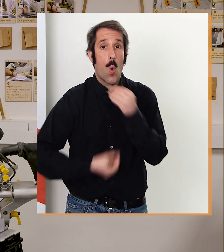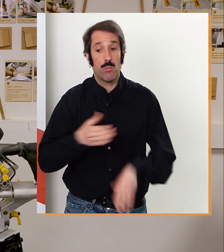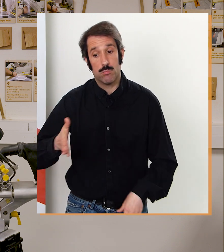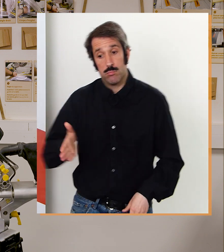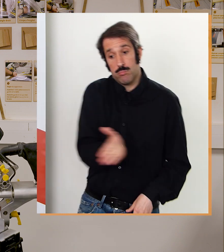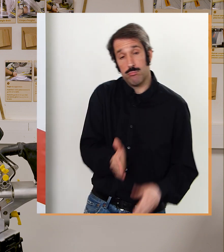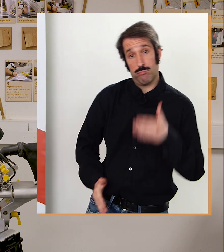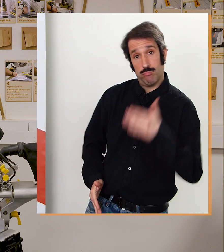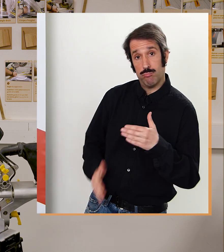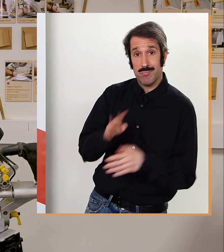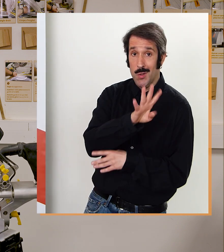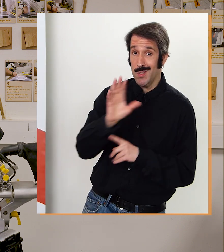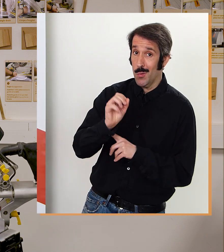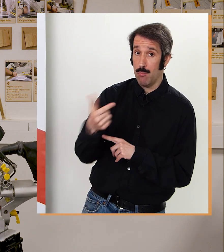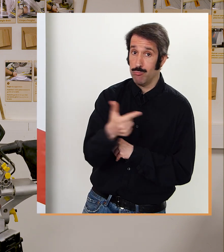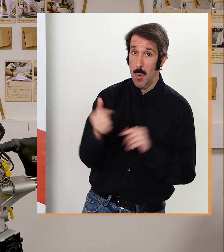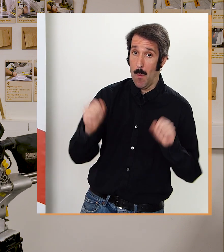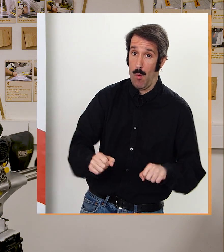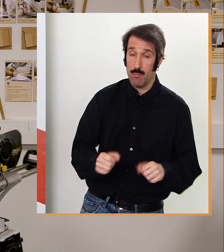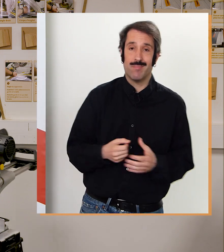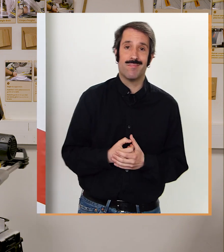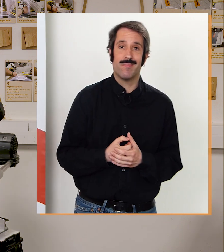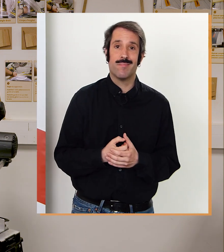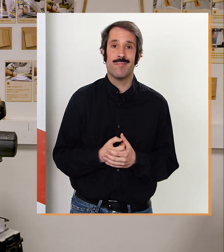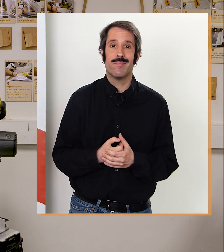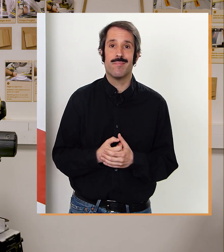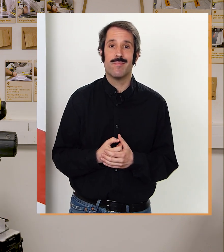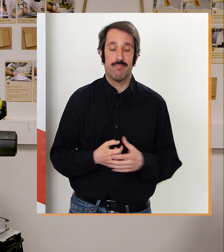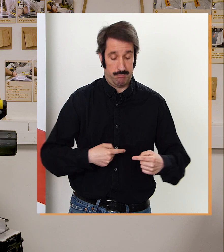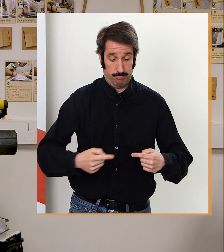ici, ou soit de l'autre côté. Vous avez la cote